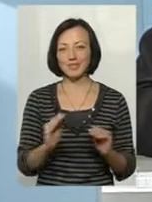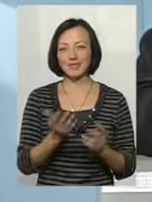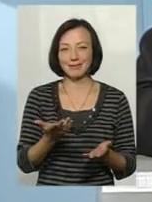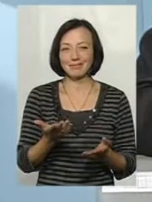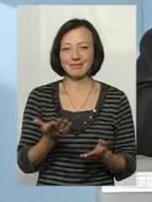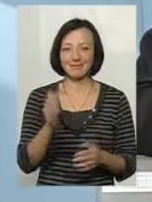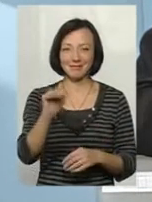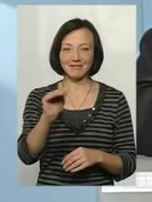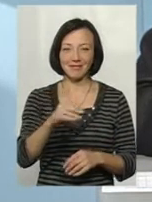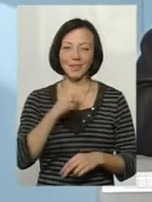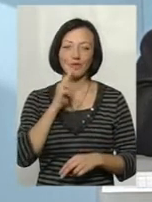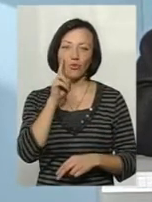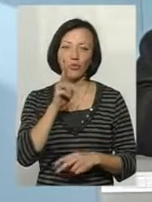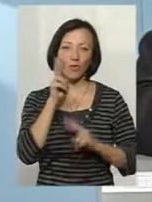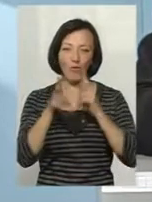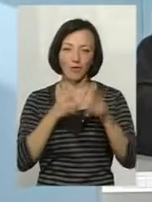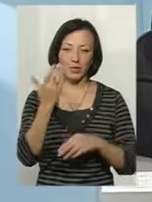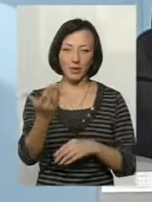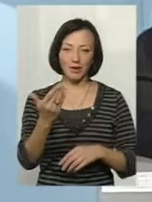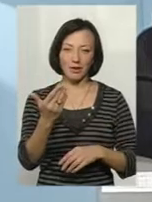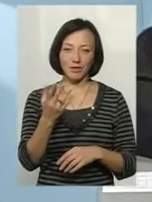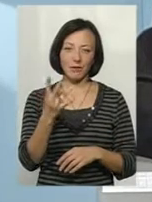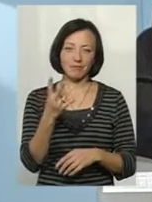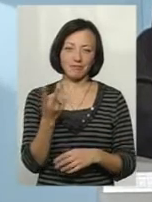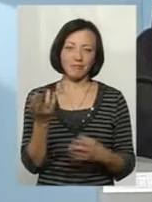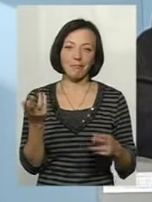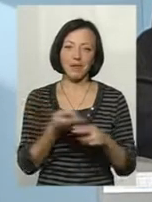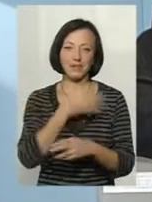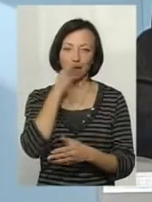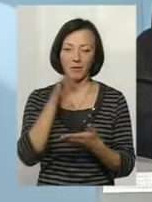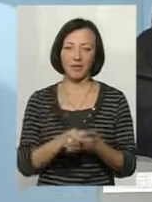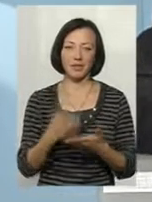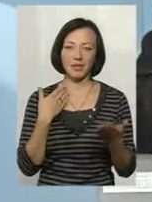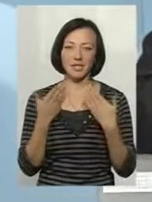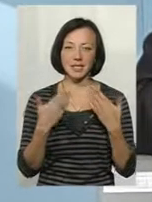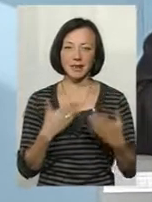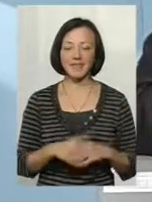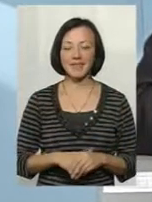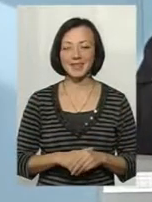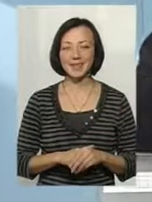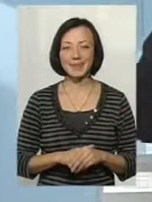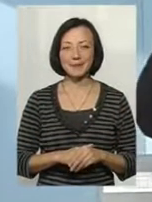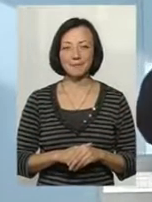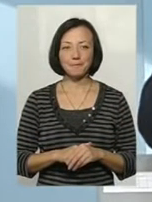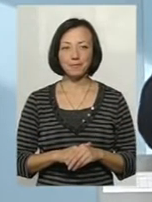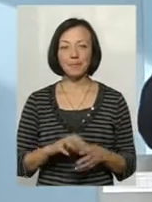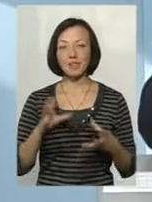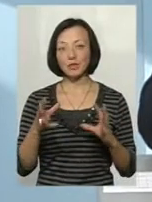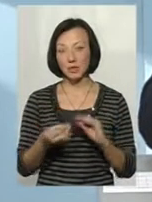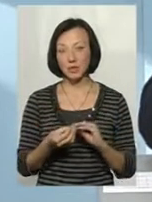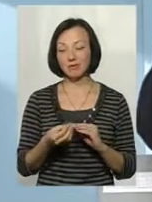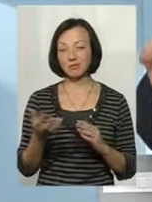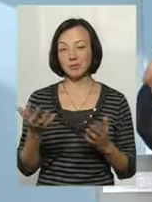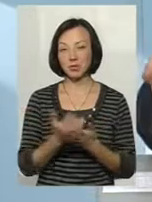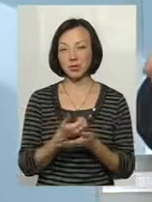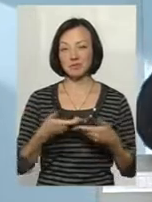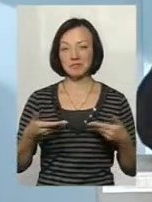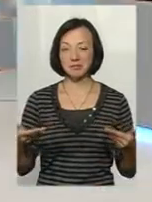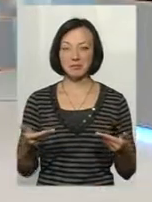зауваження про їхню, скажімо так, безвідповідальне ставлення. Убачність. Та, а ми результатів виграємо всі ми